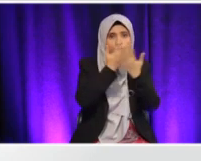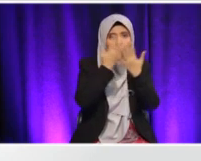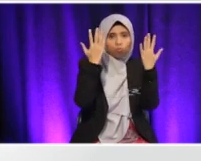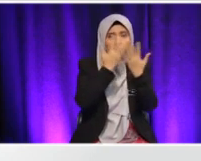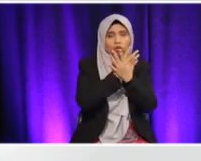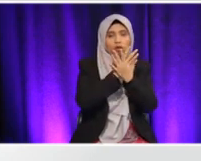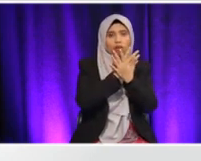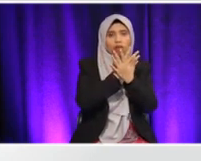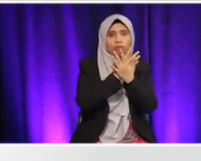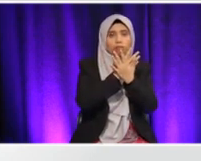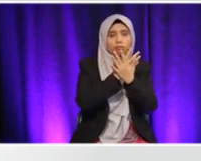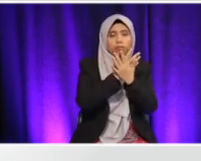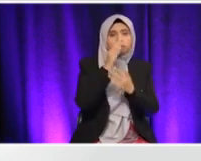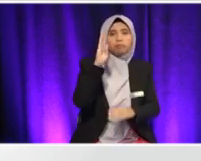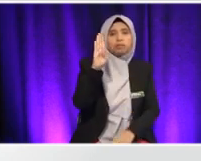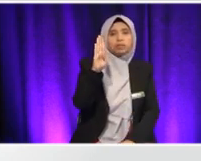seterusnya